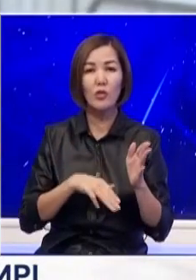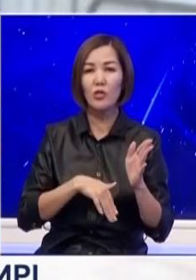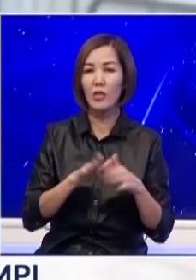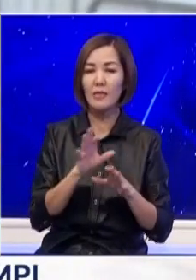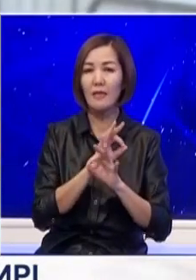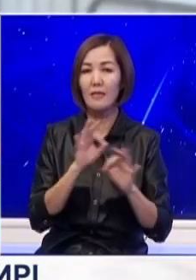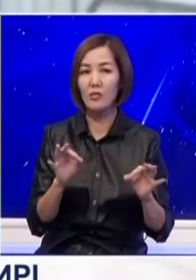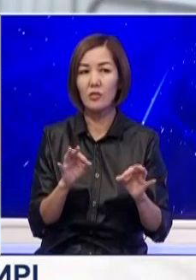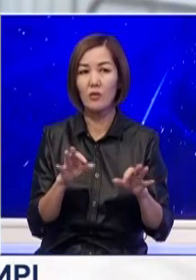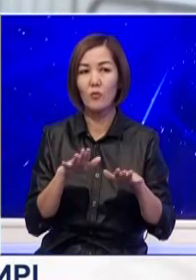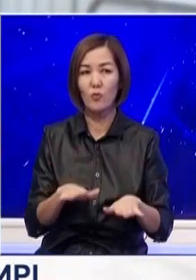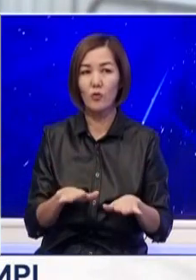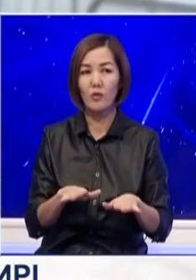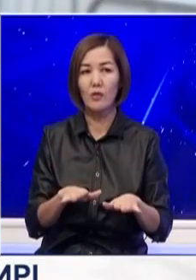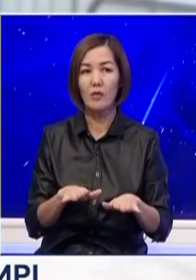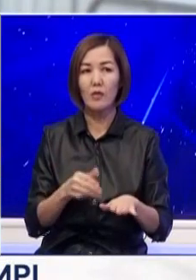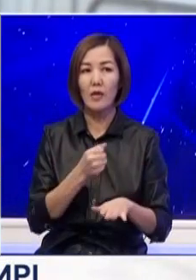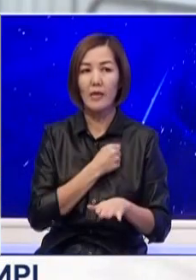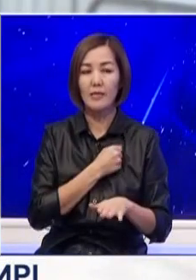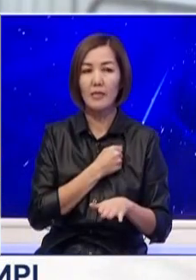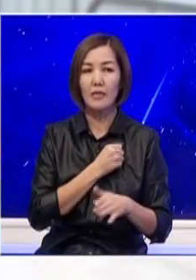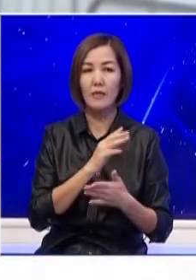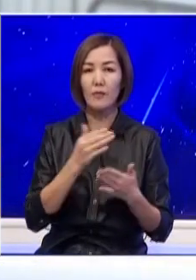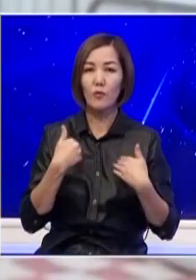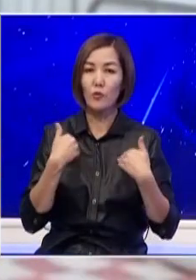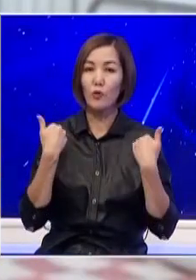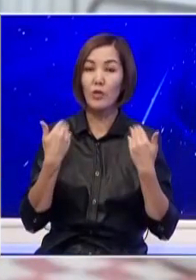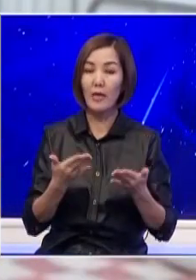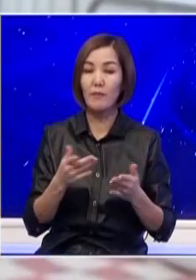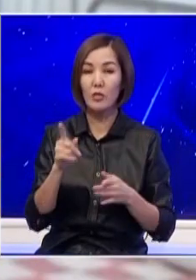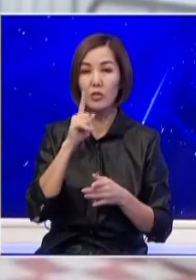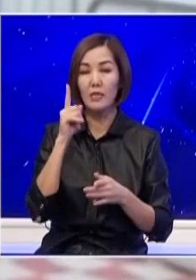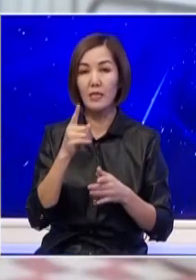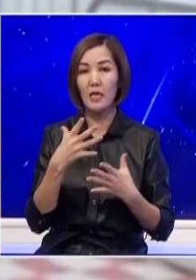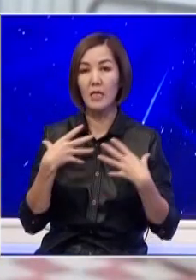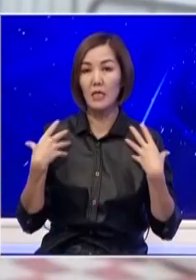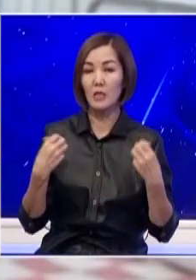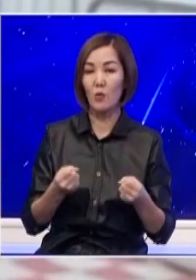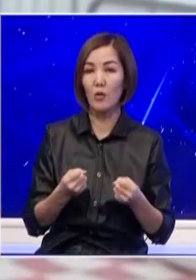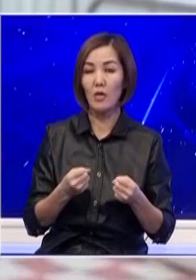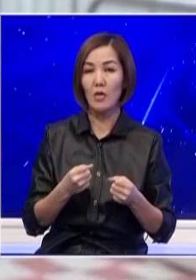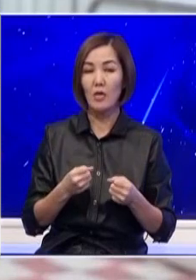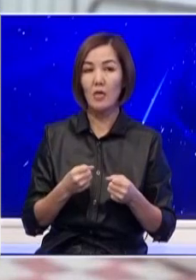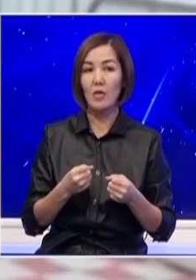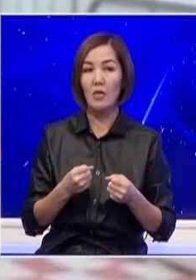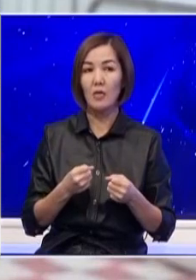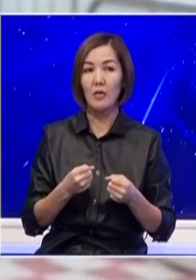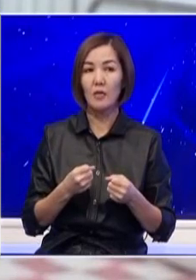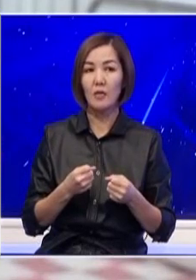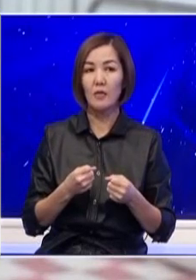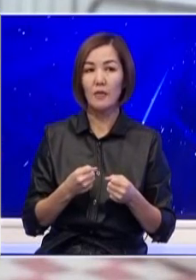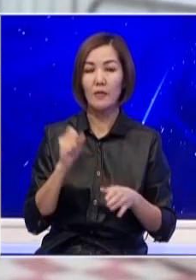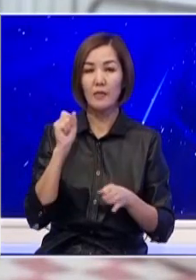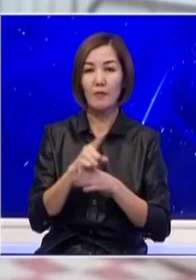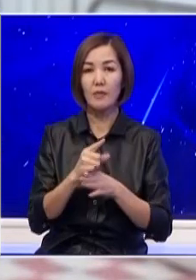атынан әскери артиллерия база атынан құттықтаймын. Жас сарбаздарға денсаулық, аманшылық, қойылған жауынгерлік